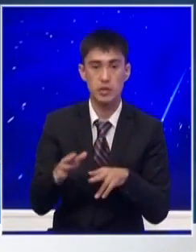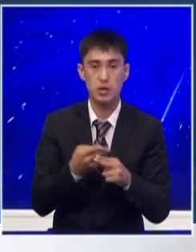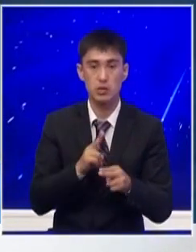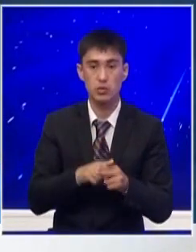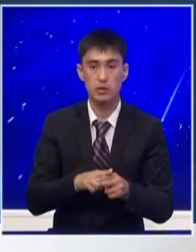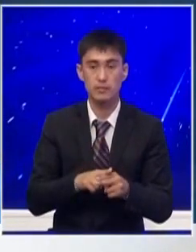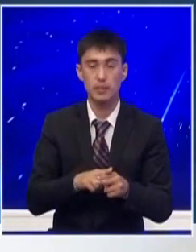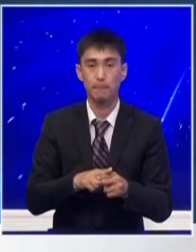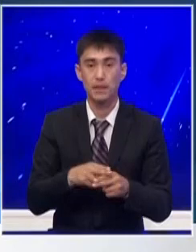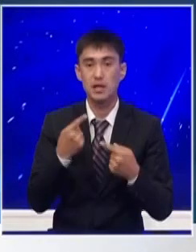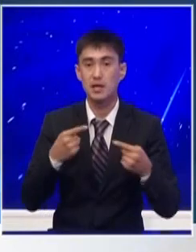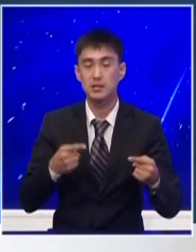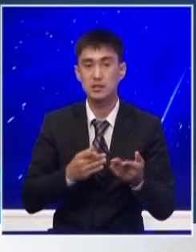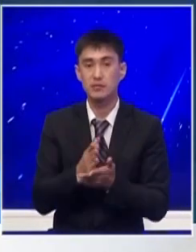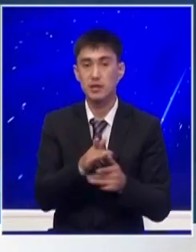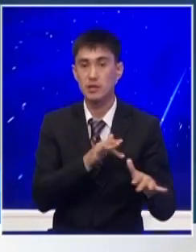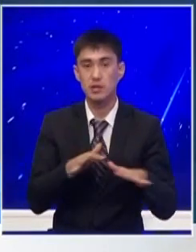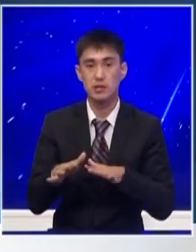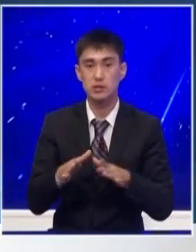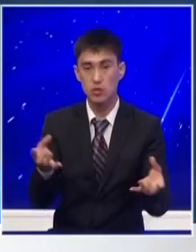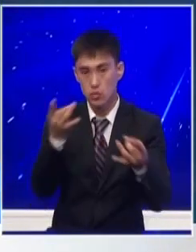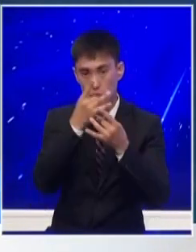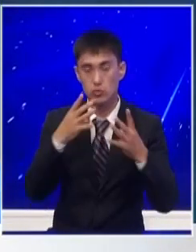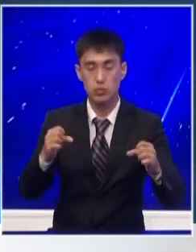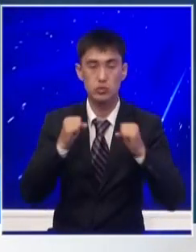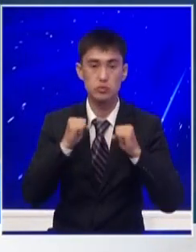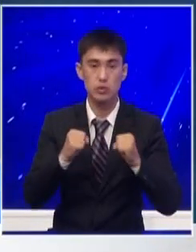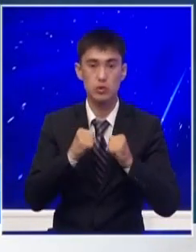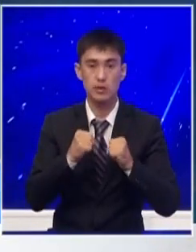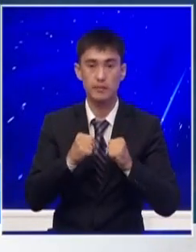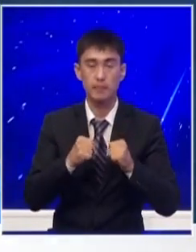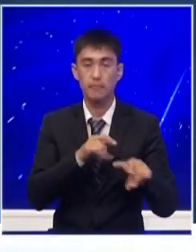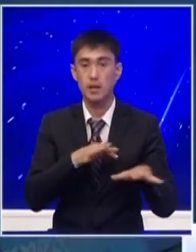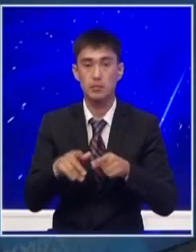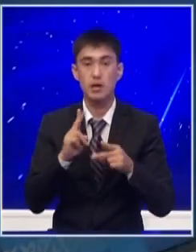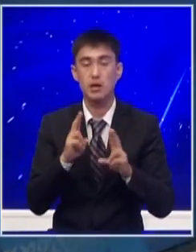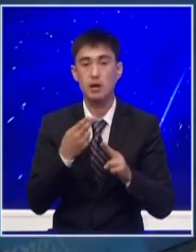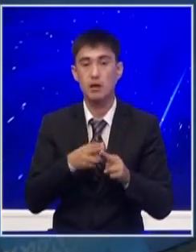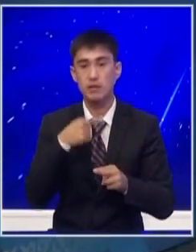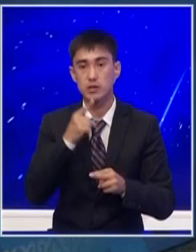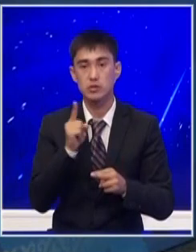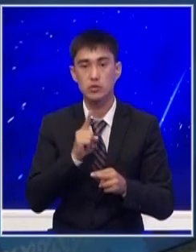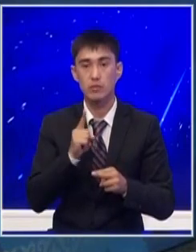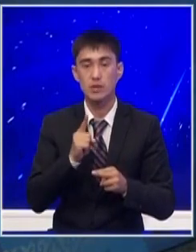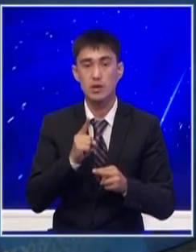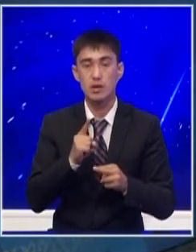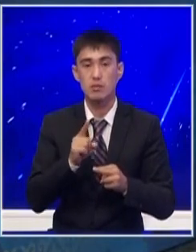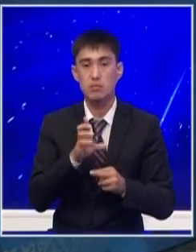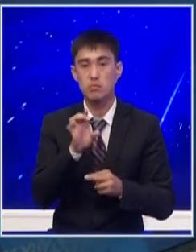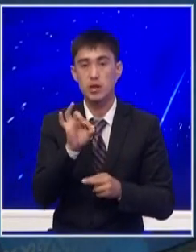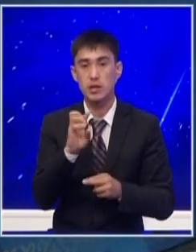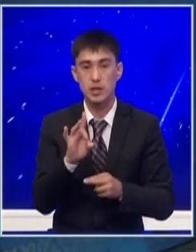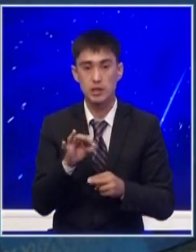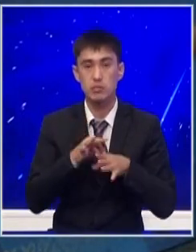которые охватывал разные сферы деятельности, культуру, спорт, духовные мероприятия, как говорится, брейн-ринги